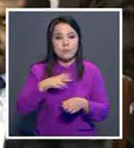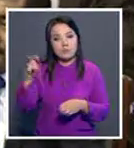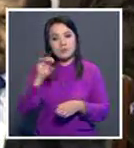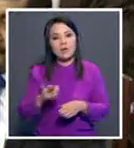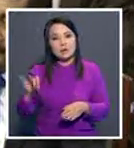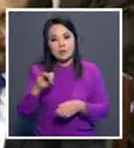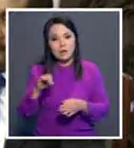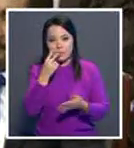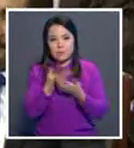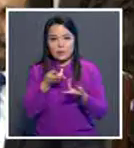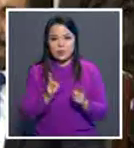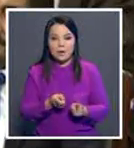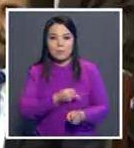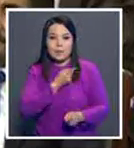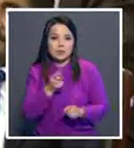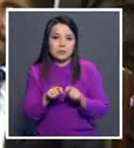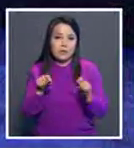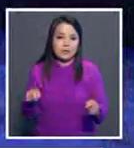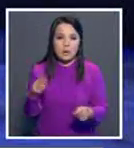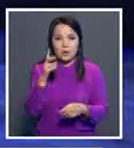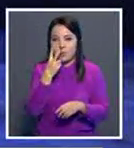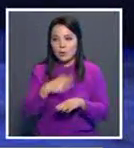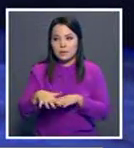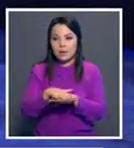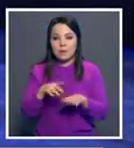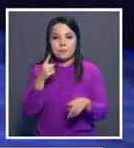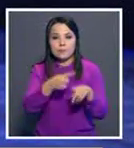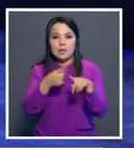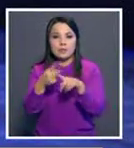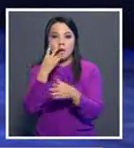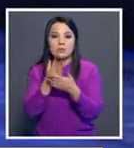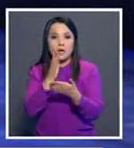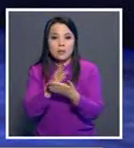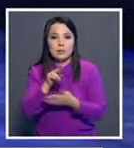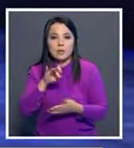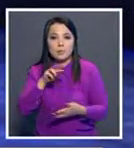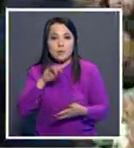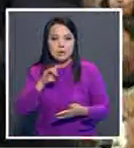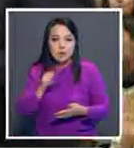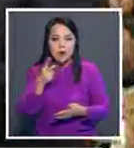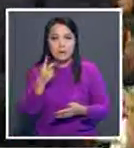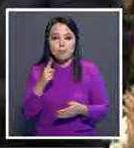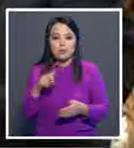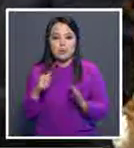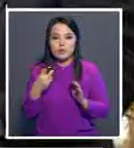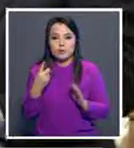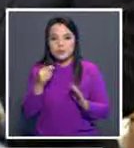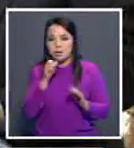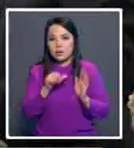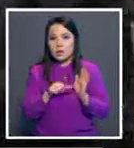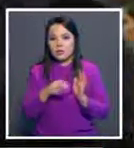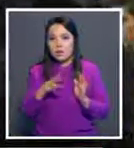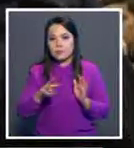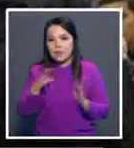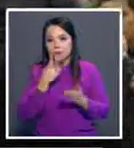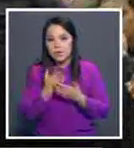қойылымда асқан шеберлікпен ойнап шықты. Көрерменнің оң бағасын алды. Премьера 1,5 сағатқа созылды. «Нарғыз» қазақ әйелдерін